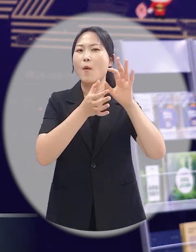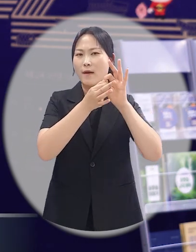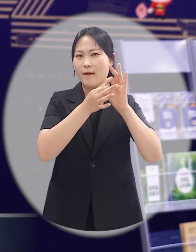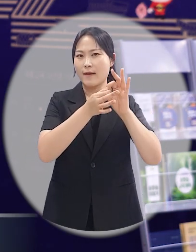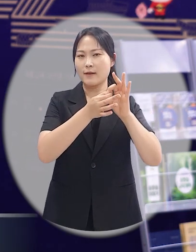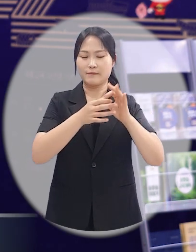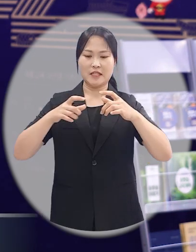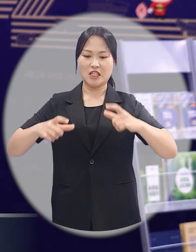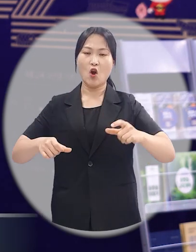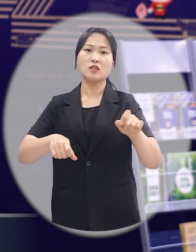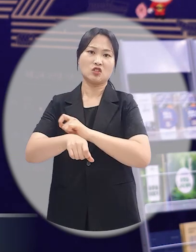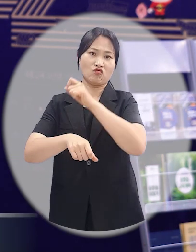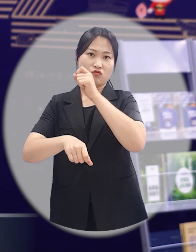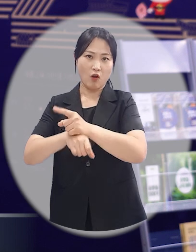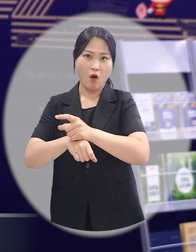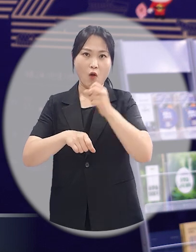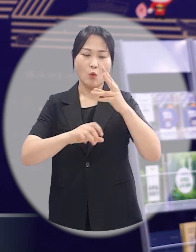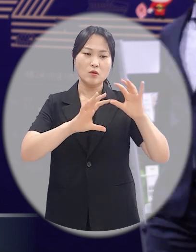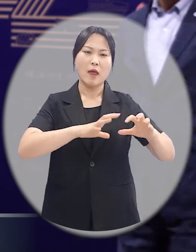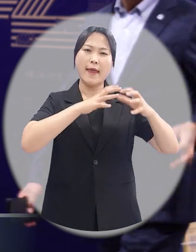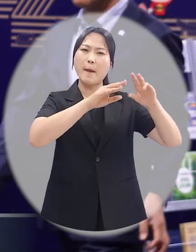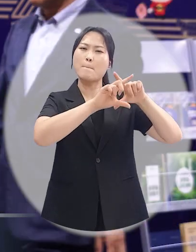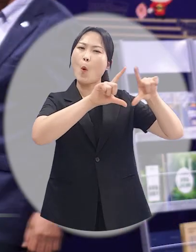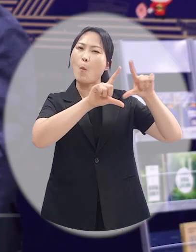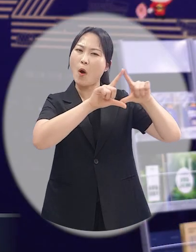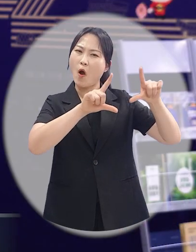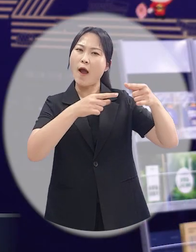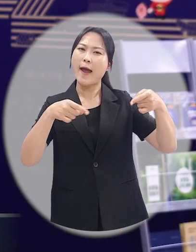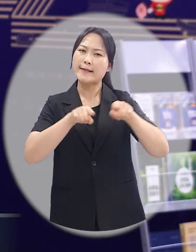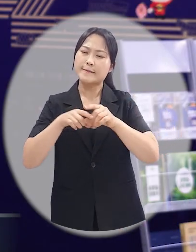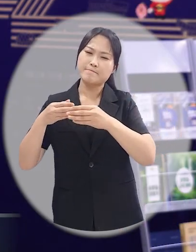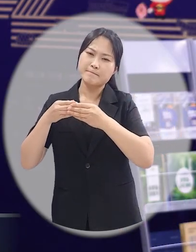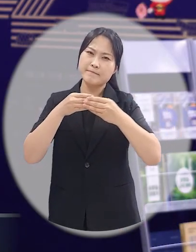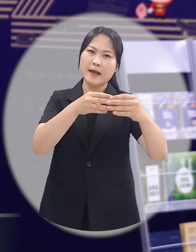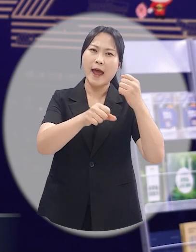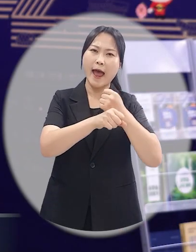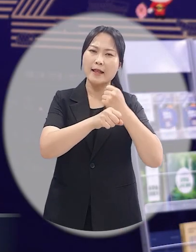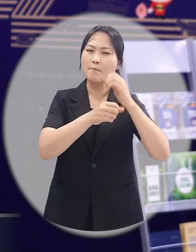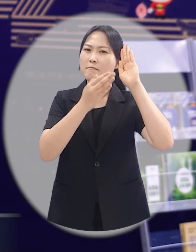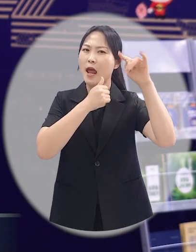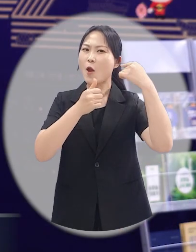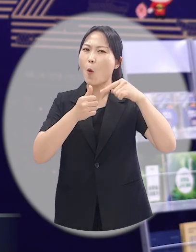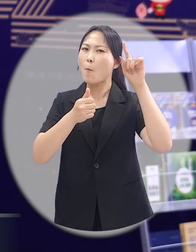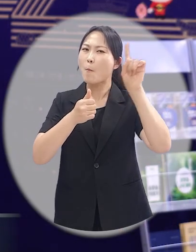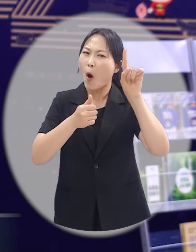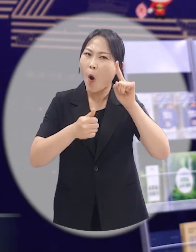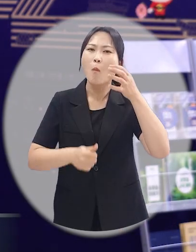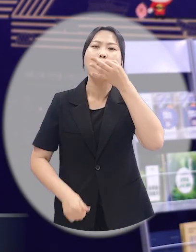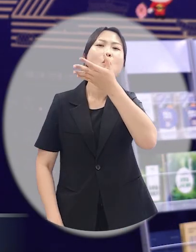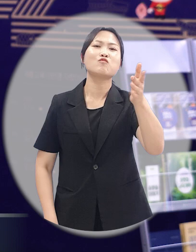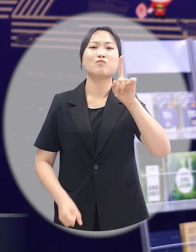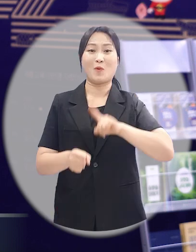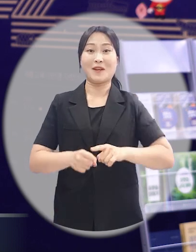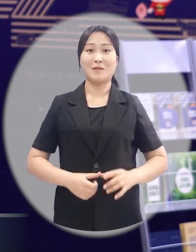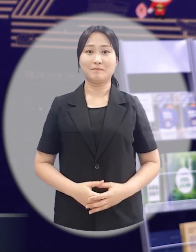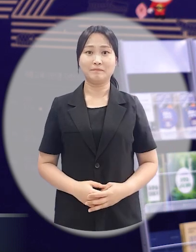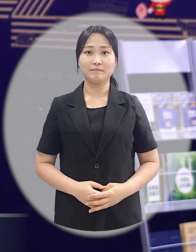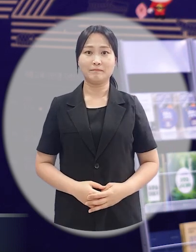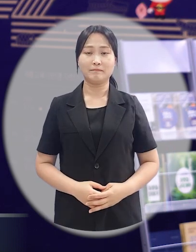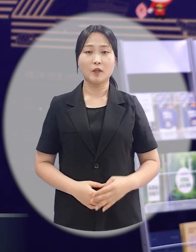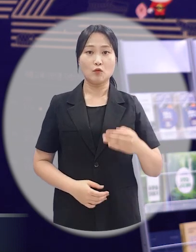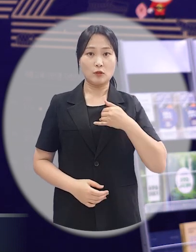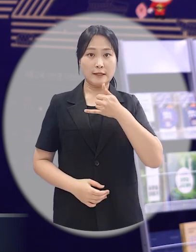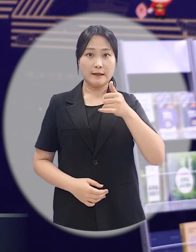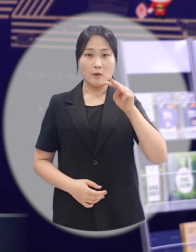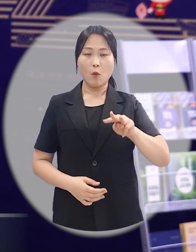특수성과 세계적인 보편성을 선도하는 미래 교육 모델을 제시하기 위해서 기획되었다고 합니다. 우리 교육청에서는